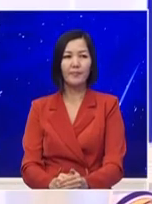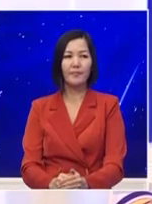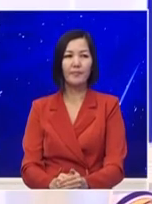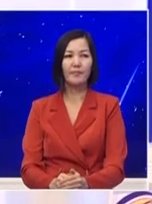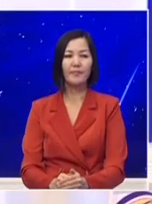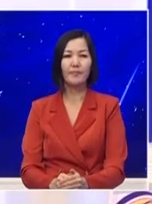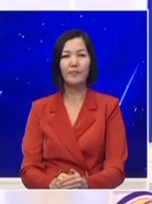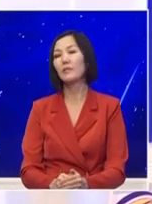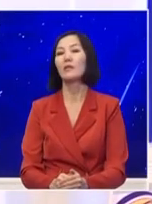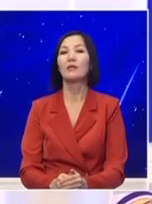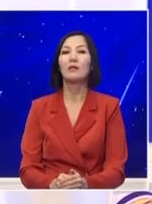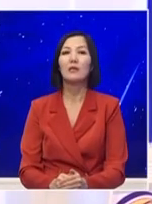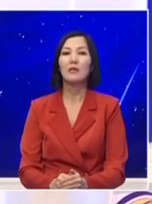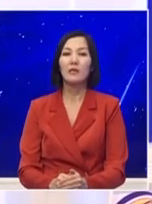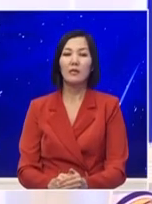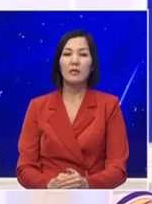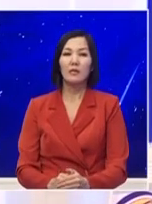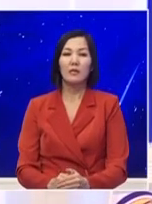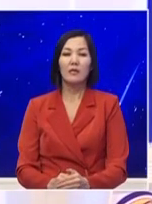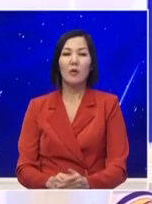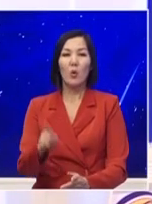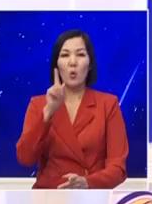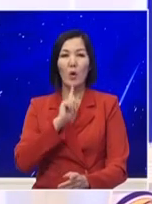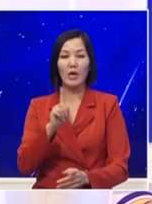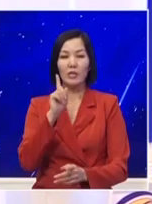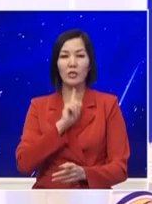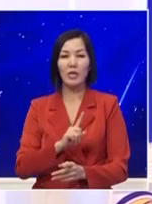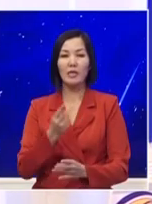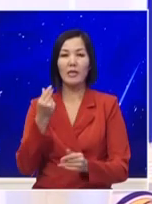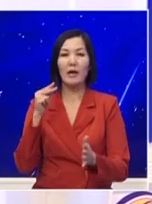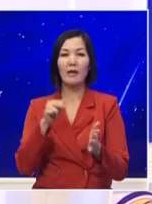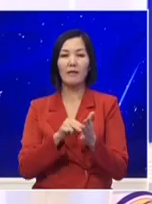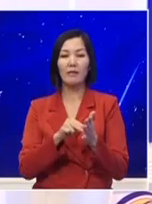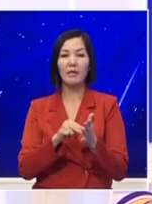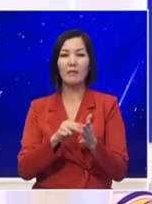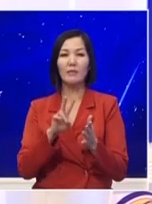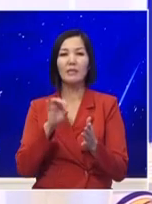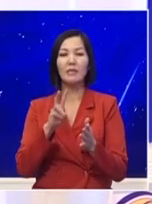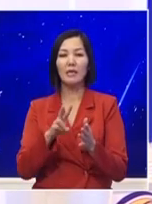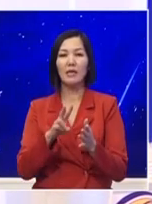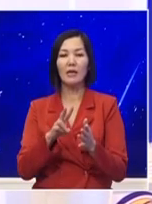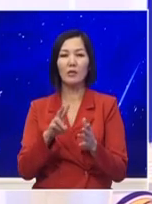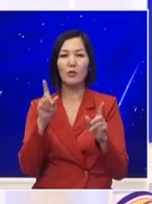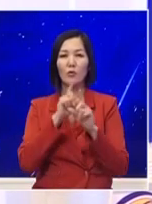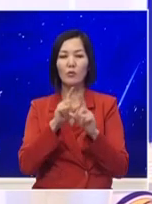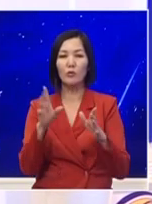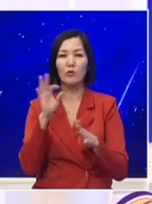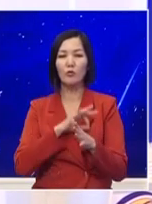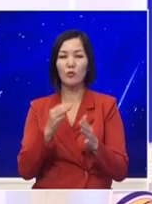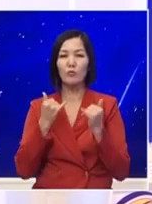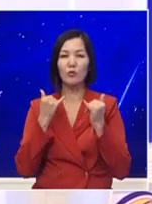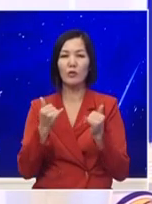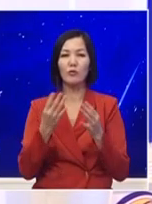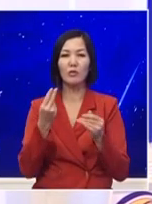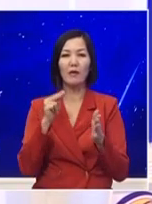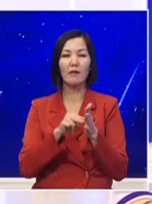Что такое временный компенсирующий тариф? Временный компенсирующий. Уақытша компенсациялық тариф дегеніміз не? Ол құзырлы органдар тұтынушылар үшін